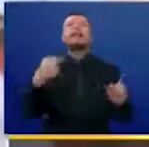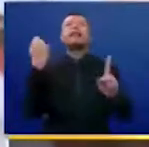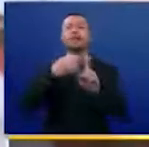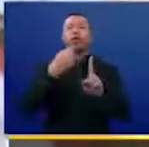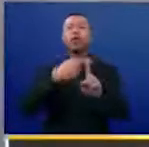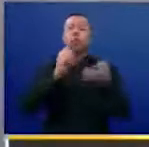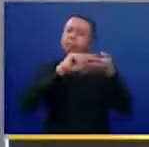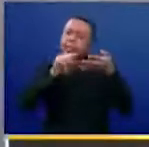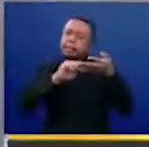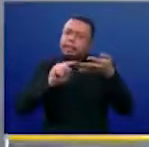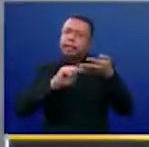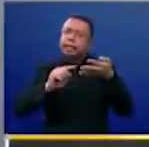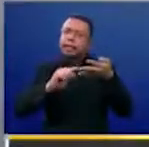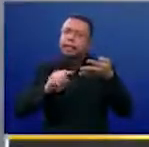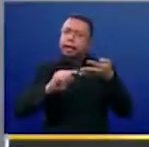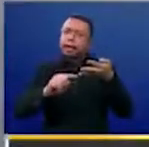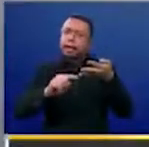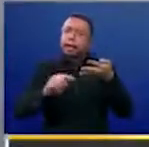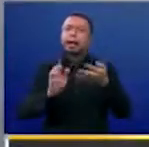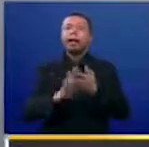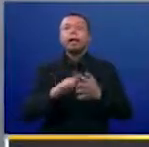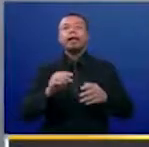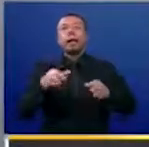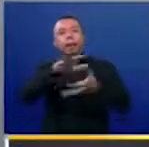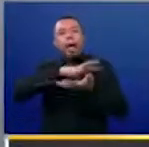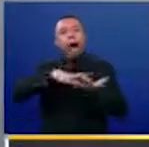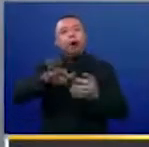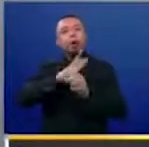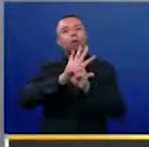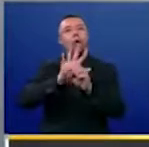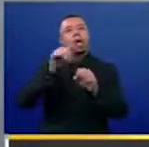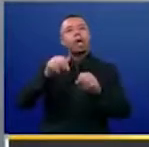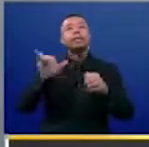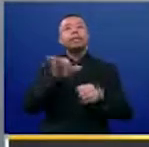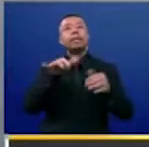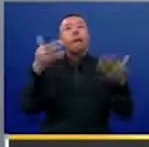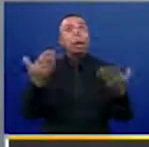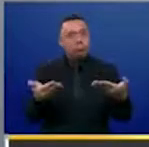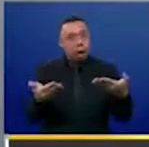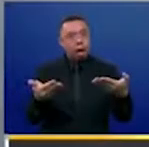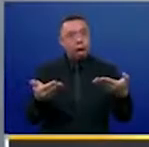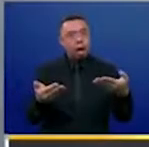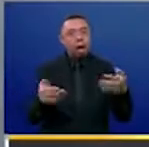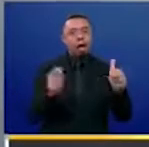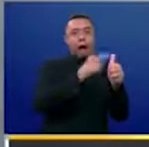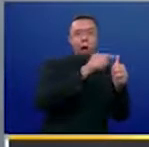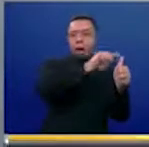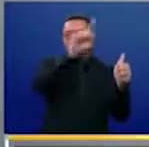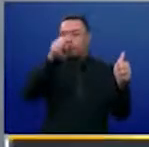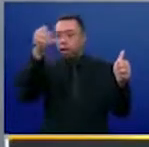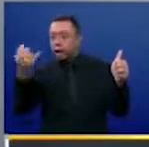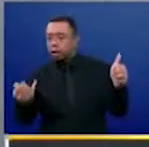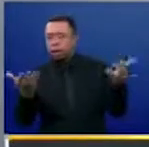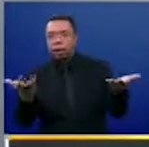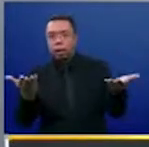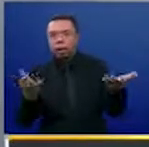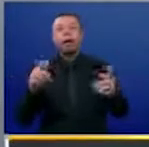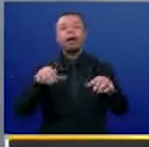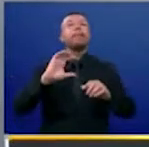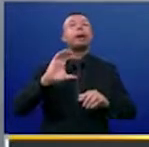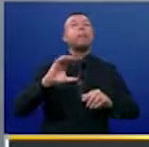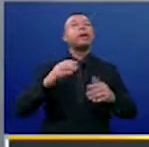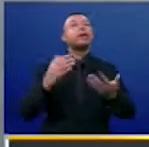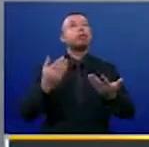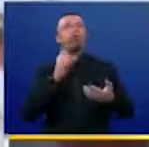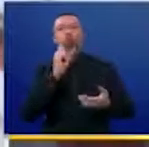secara detail dampak daripada ke depan demi coffee ini seperti apa dan kemudian kita akan melewati dengan model apa